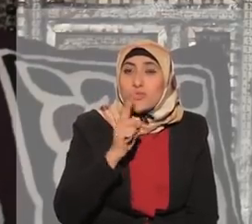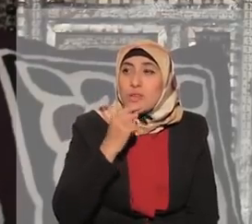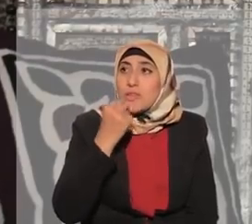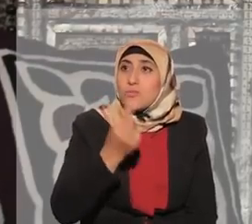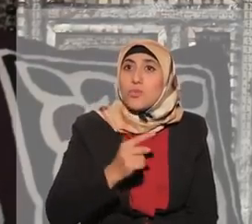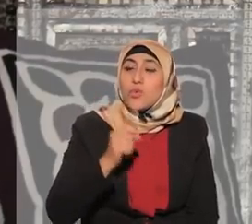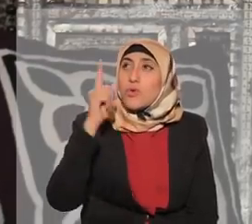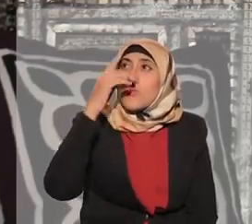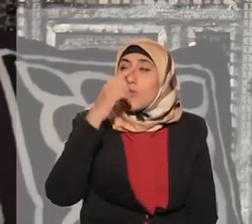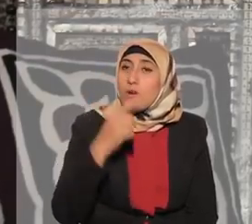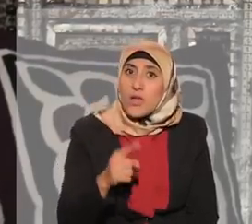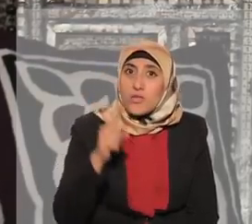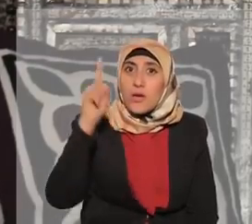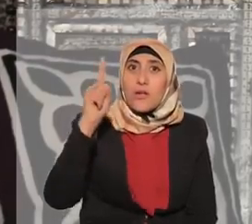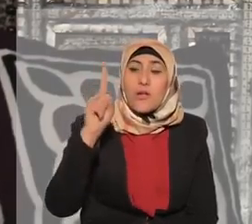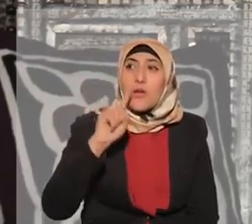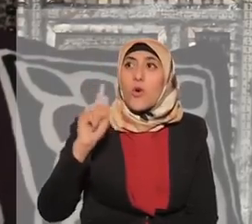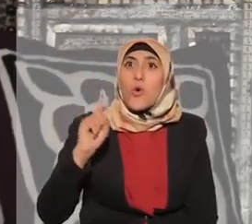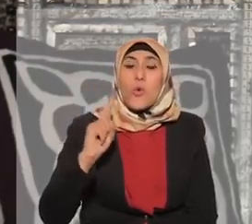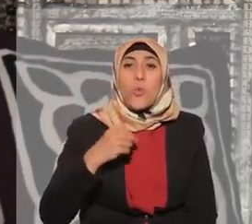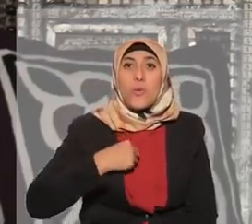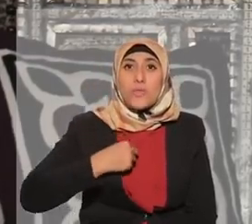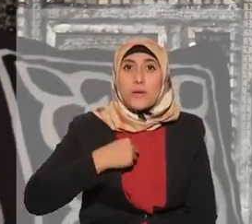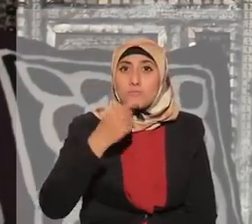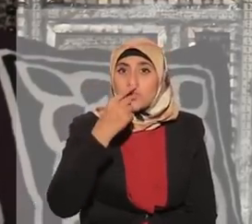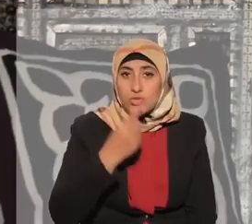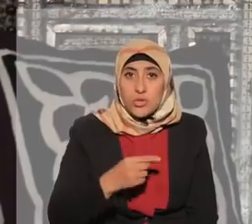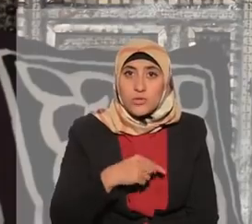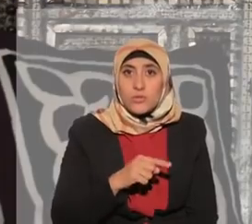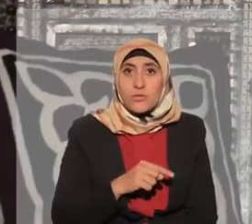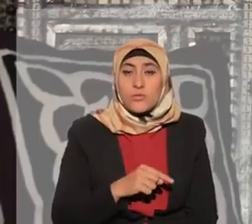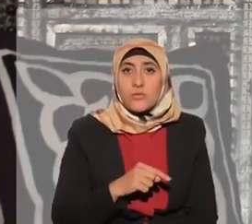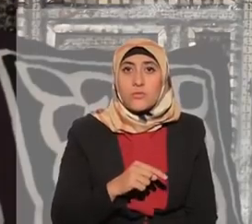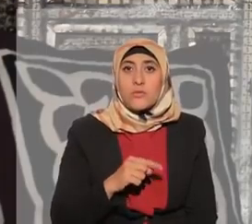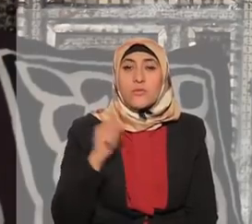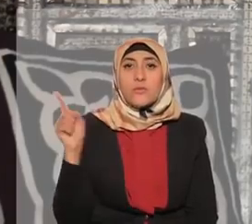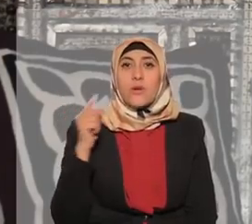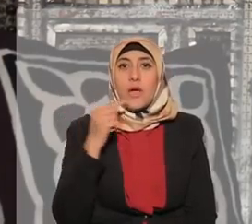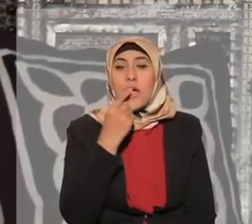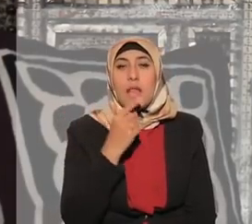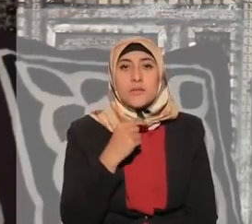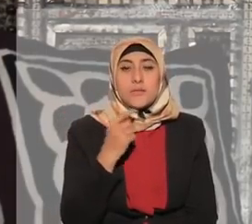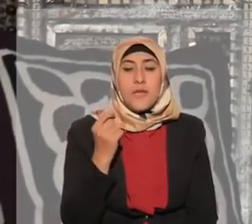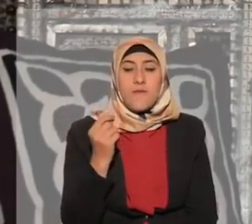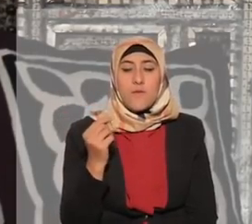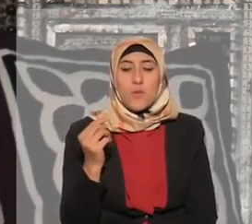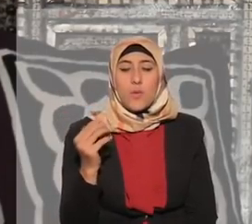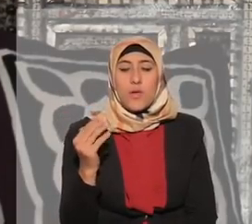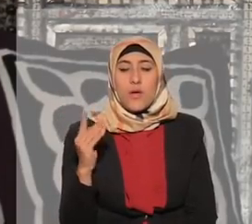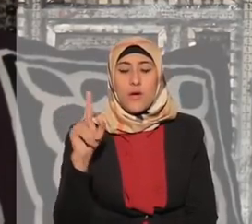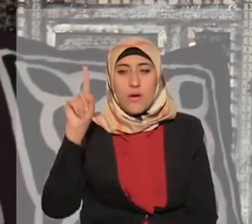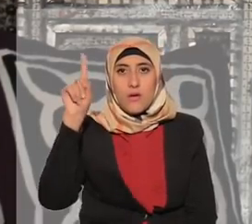عنه؟ ماذا قال سيدنا سفيان تتوقعون؟ قال أستغفر الله.